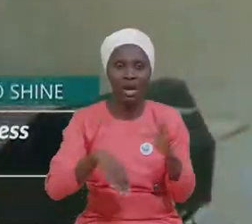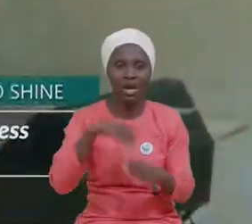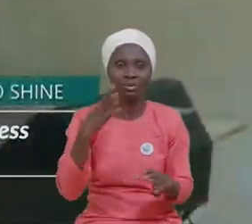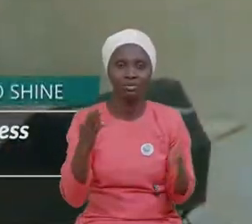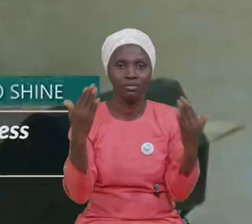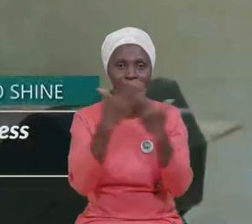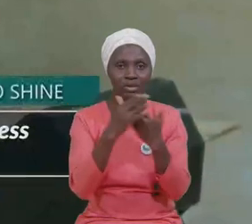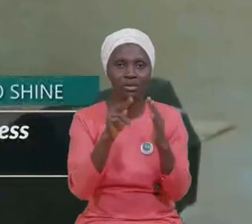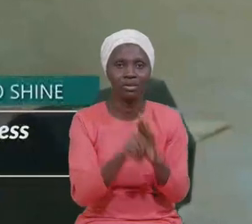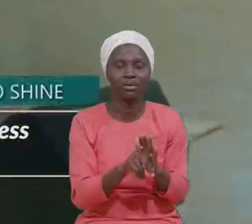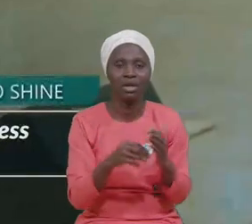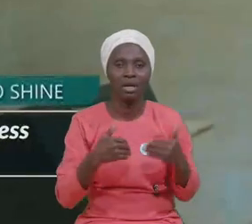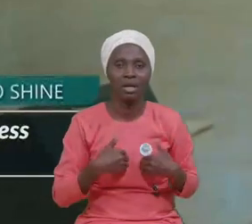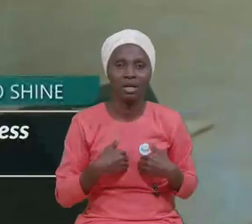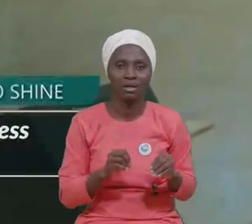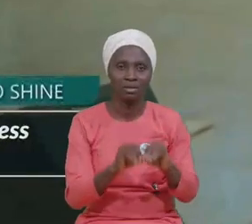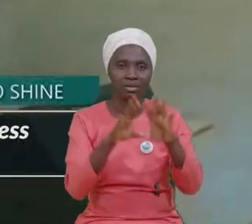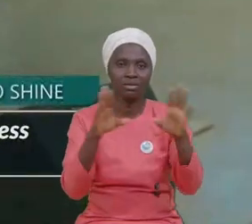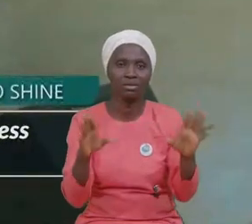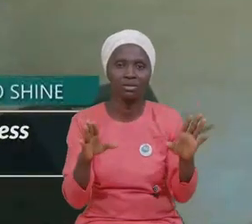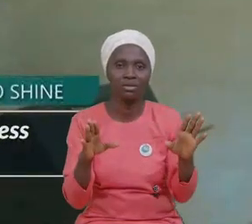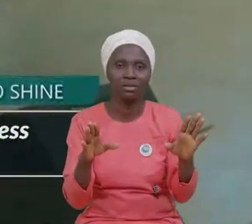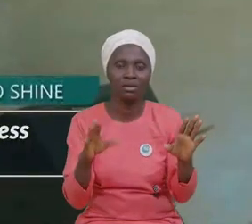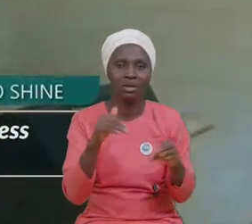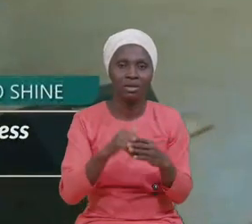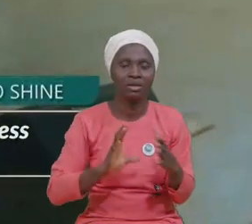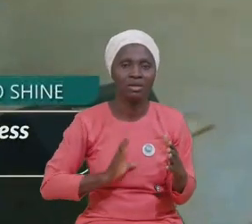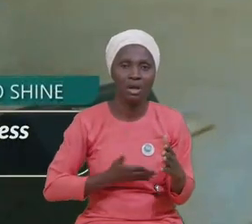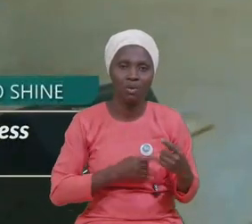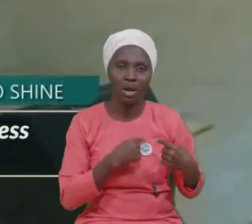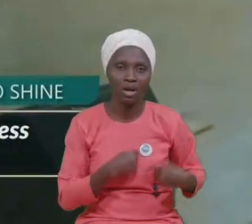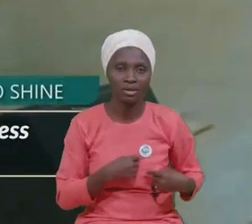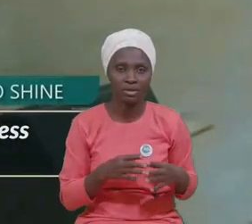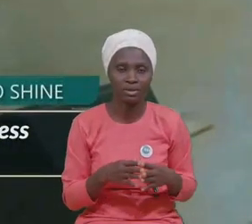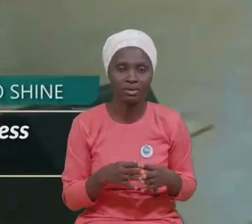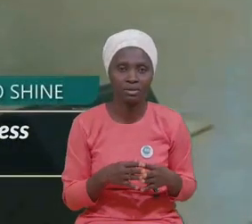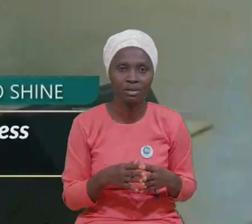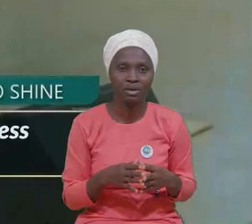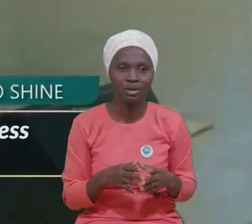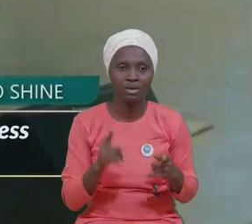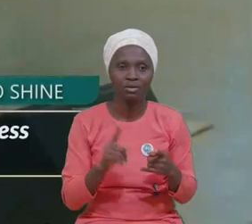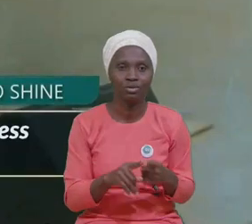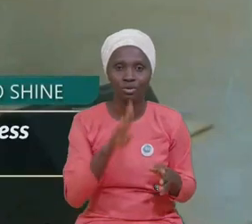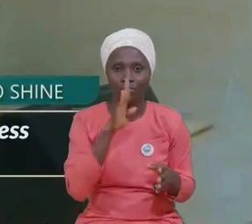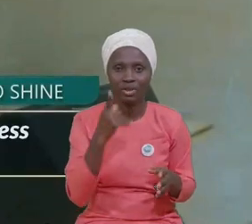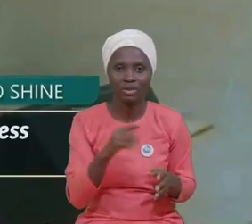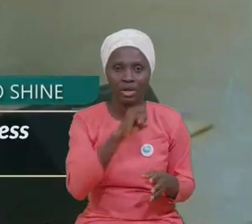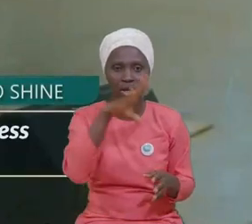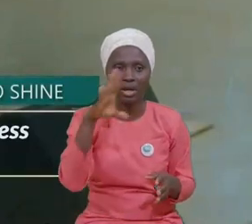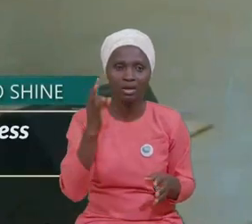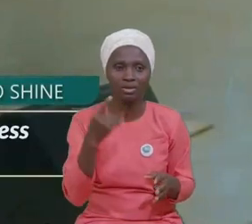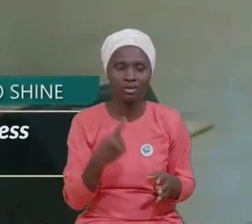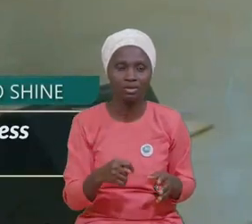du sein des ténèbres, a fait briller la lumière dans nos cœurs, pour faire